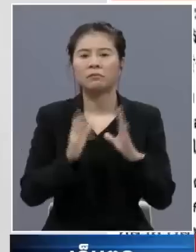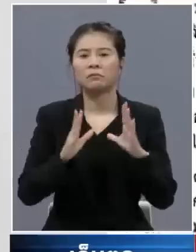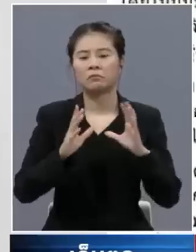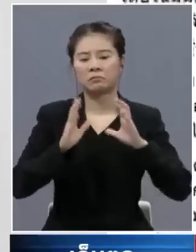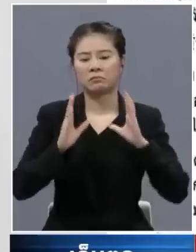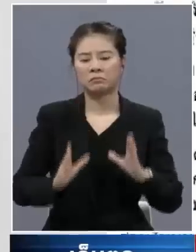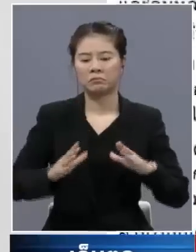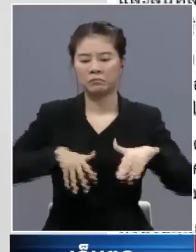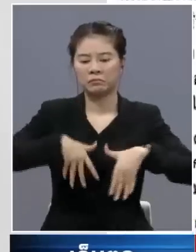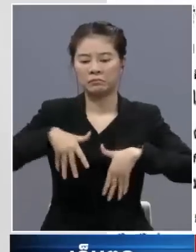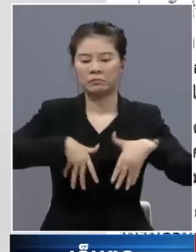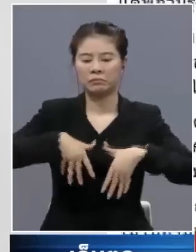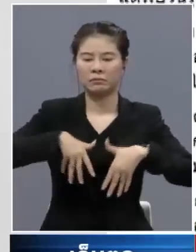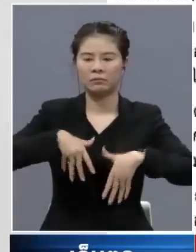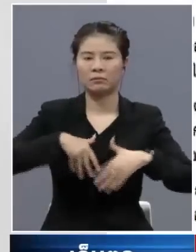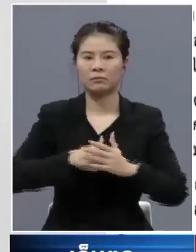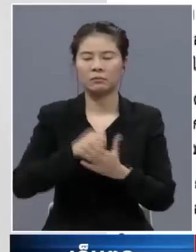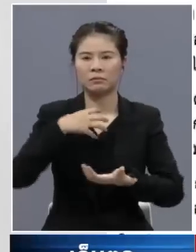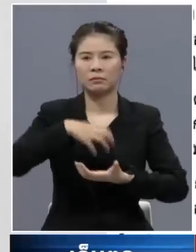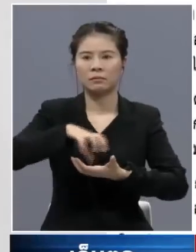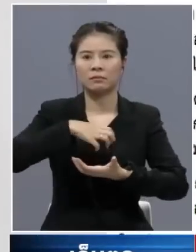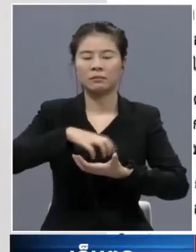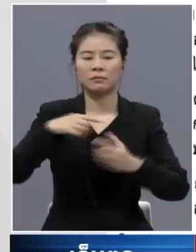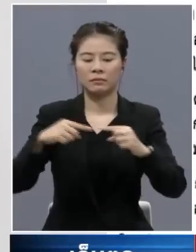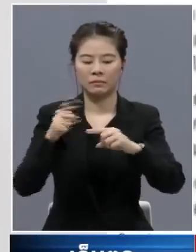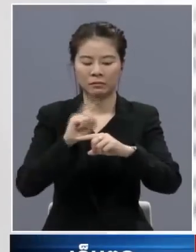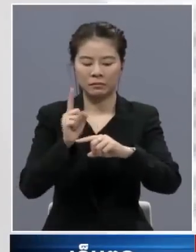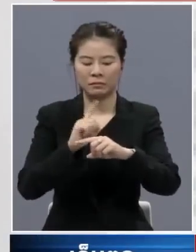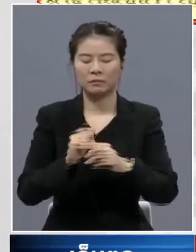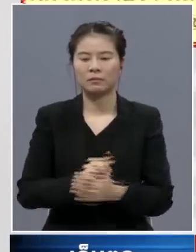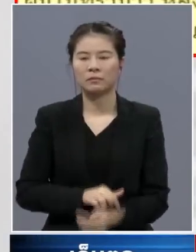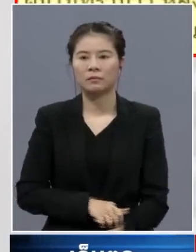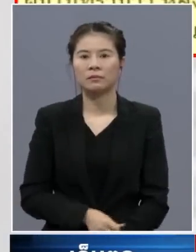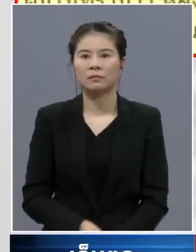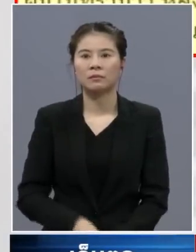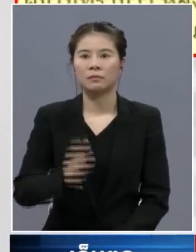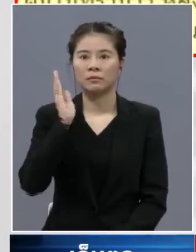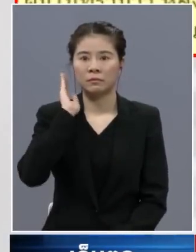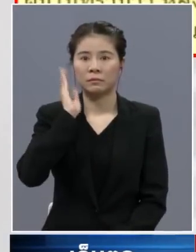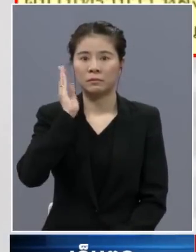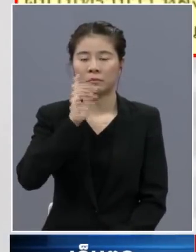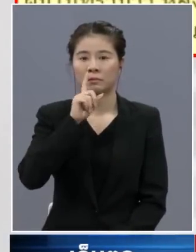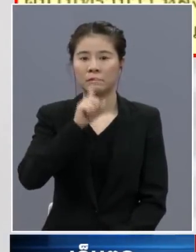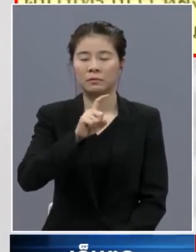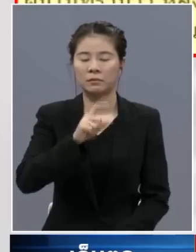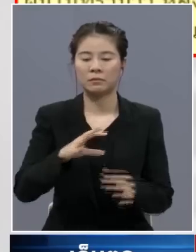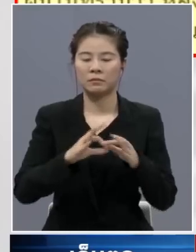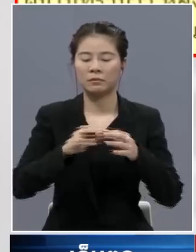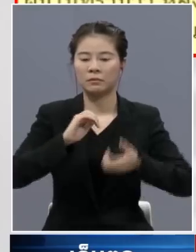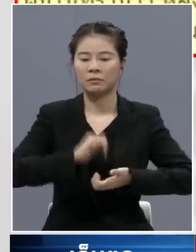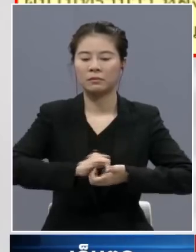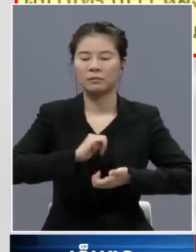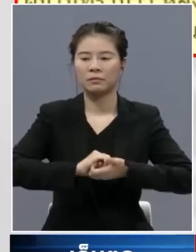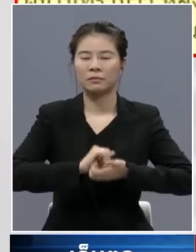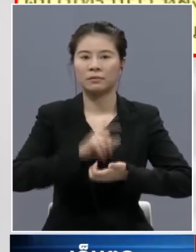ครับแล้วทีนี้เนี่ยยังเล่าให้ฟังถึงเหตุการณ์ในวันนั้นด้วยว่าสิ่งที่คุณสิทธาถามไปในวงเซ็น MOU เนี่ย